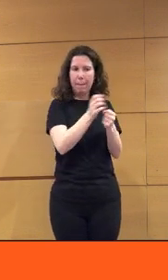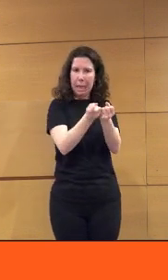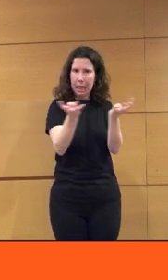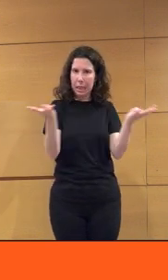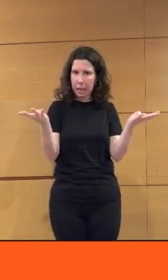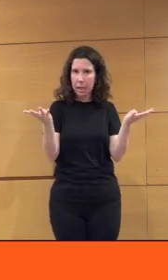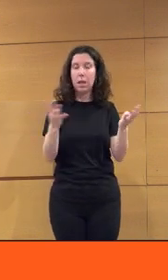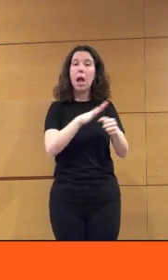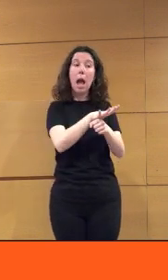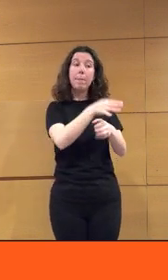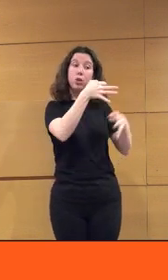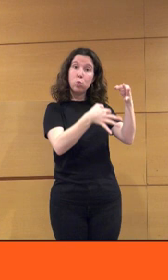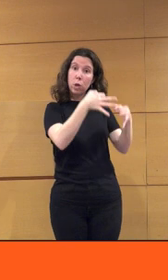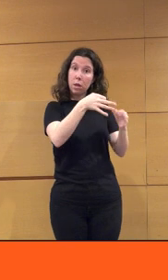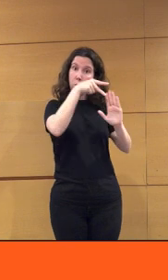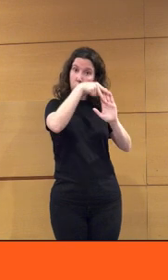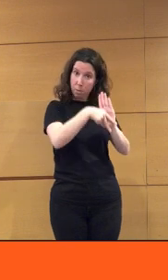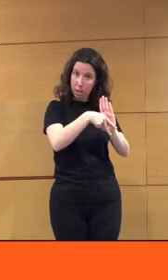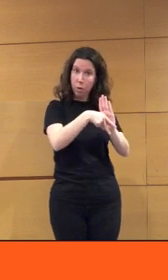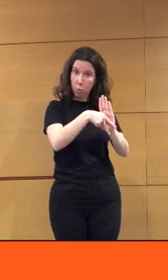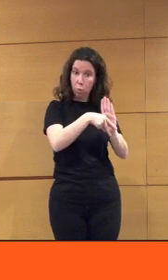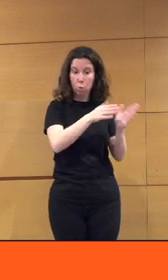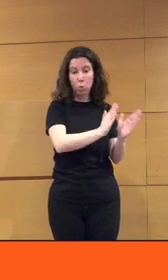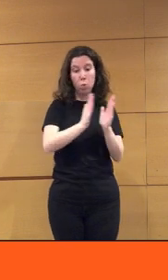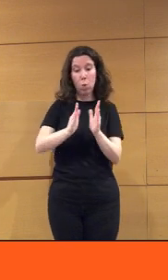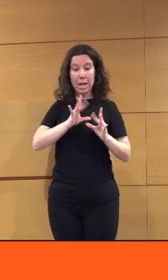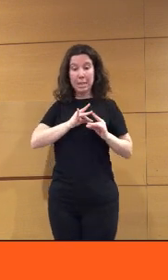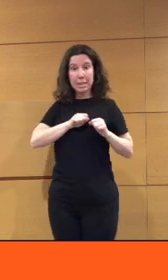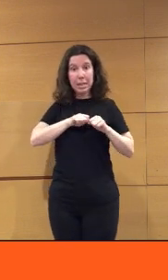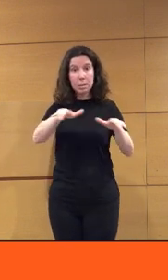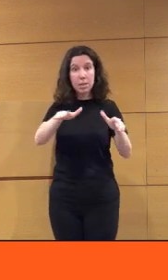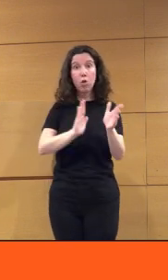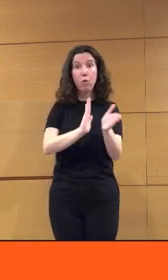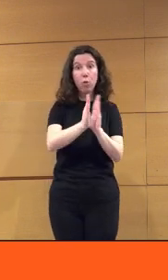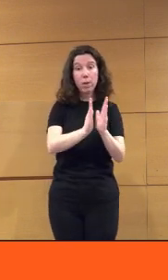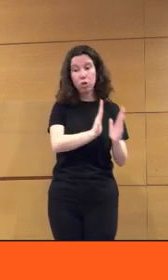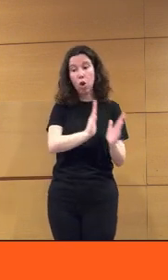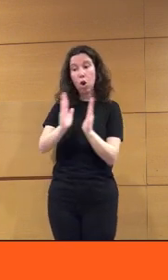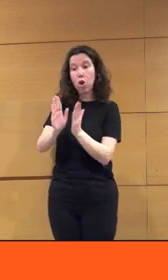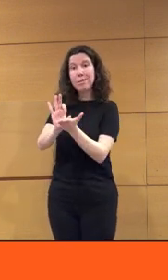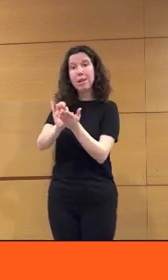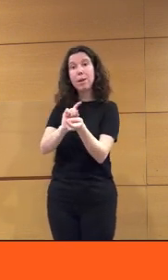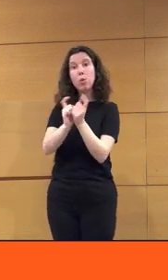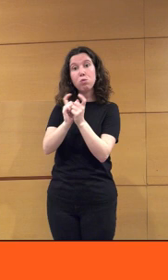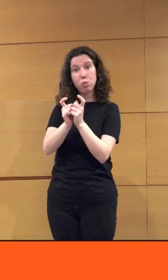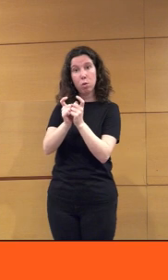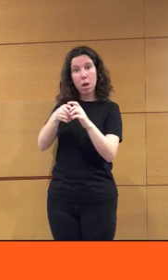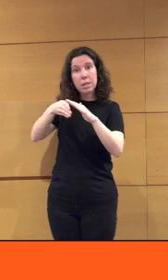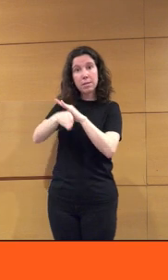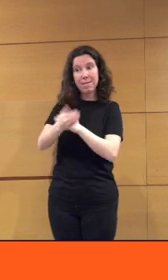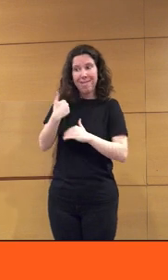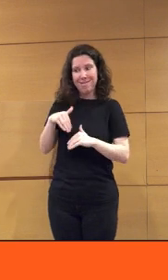l'àmbit jurídic i normatiu, de sensibilització i formació, el servei de consultoria d'accessibilitat que hem posat en